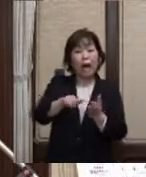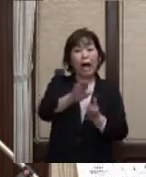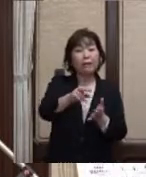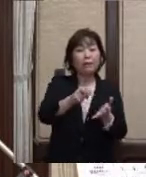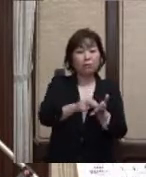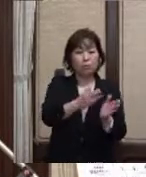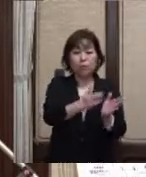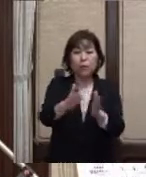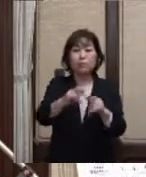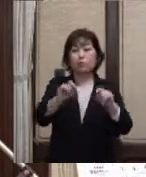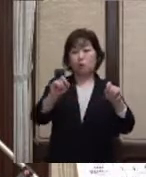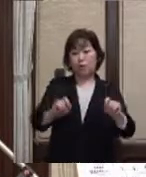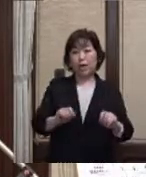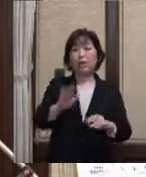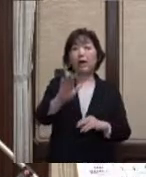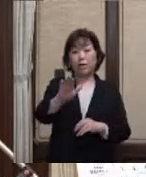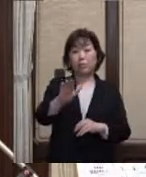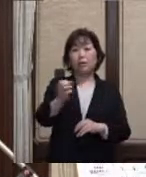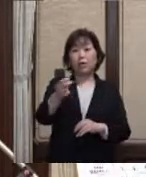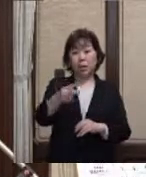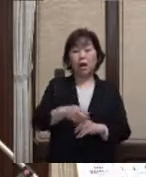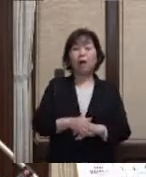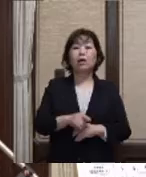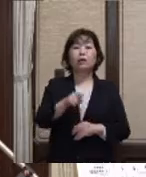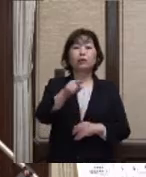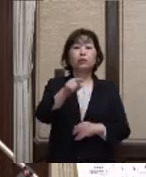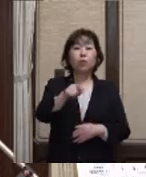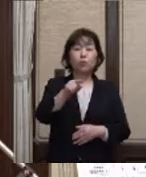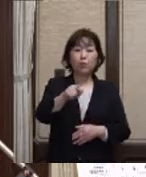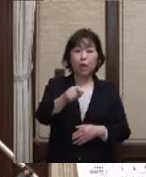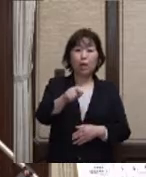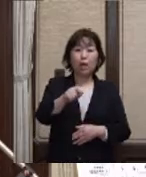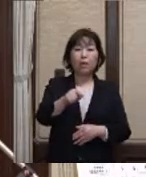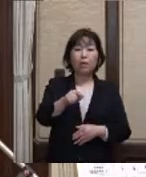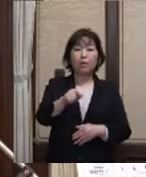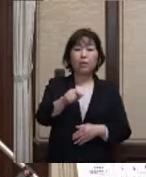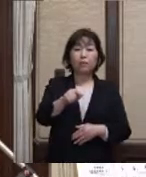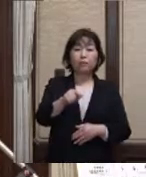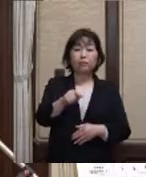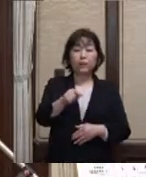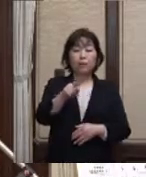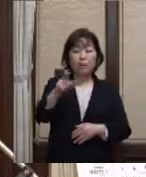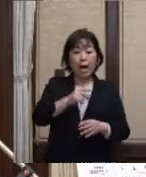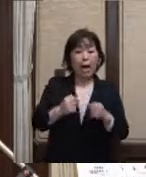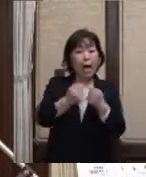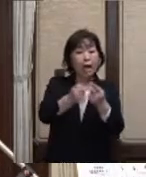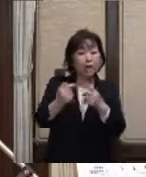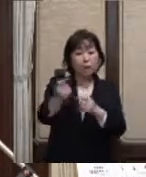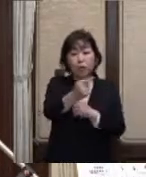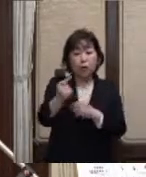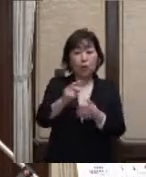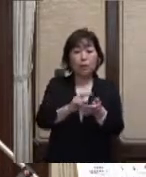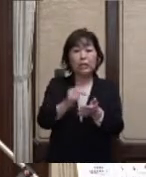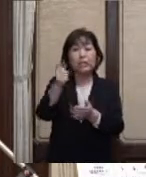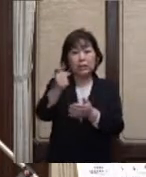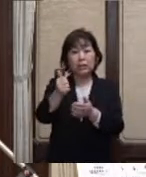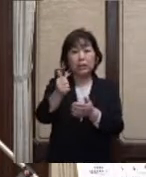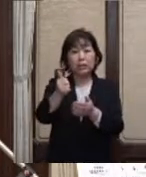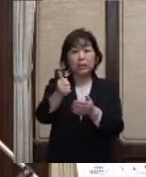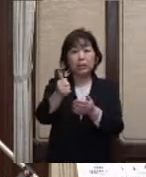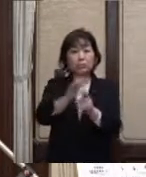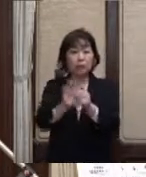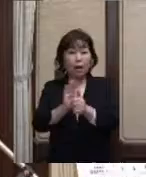設備の問題、それから、そこに構えローテーションで入っていただくお医者さん等々